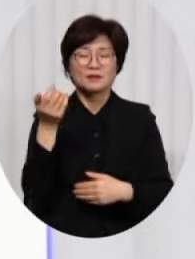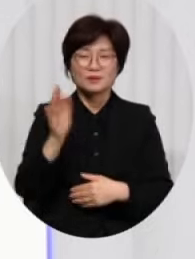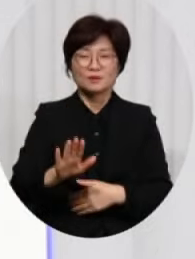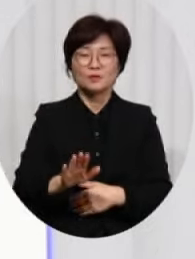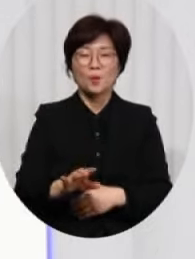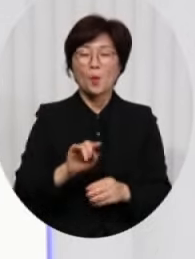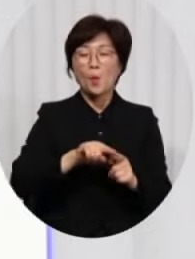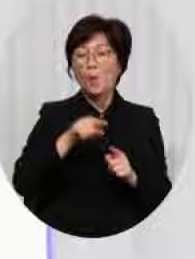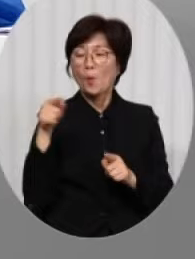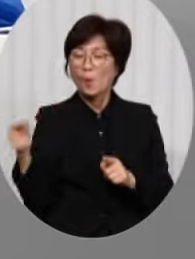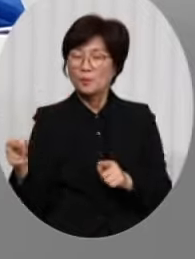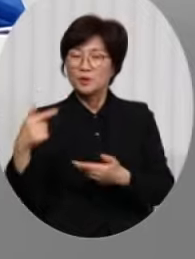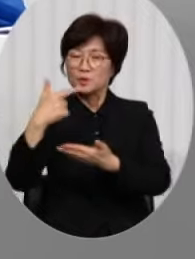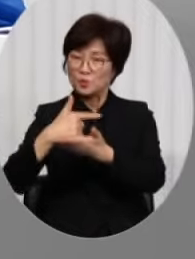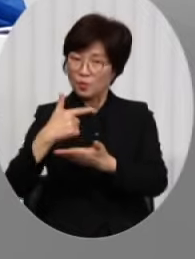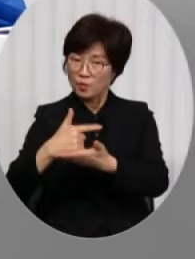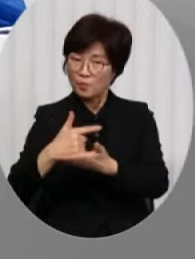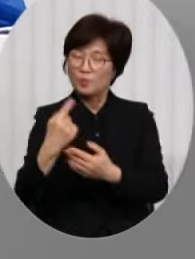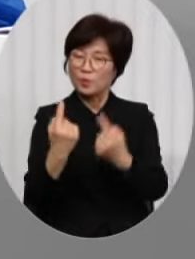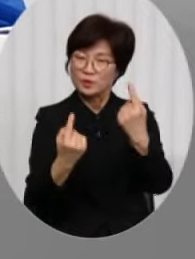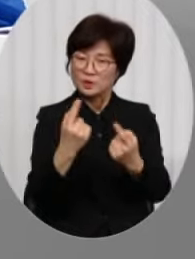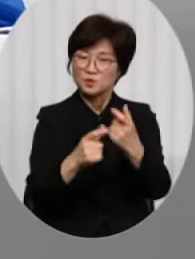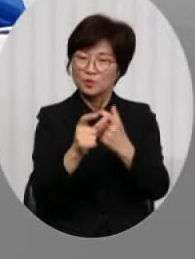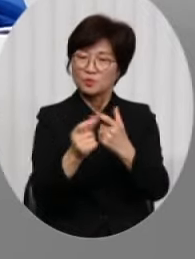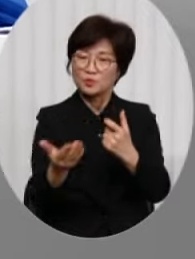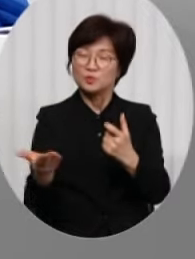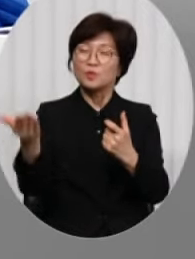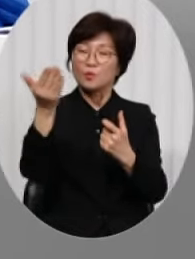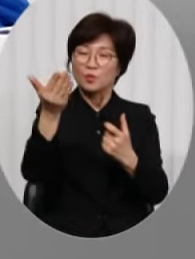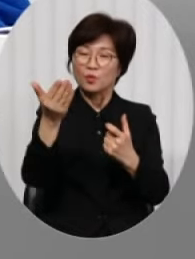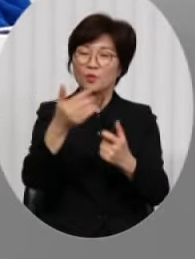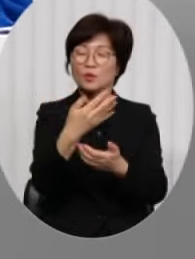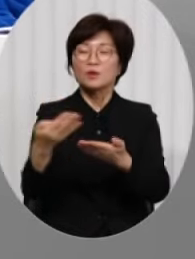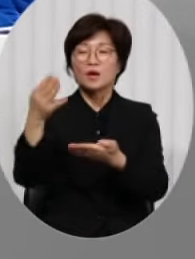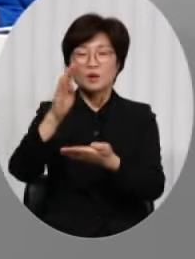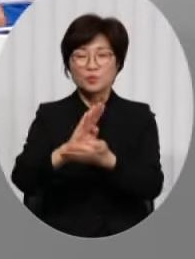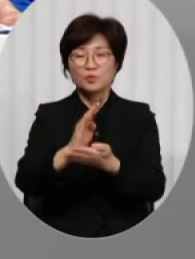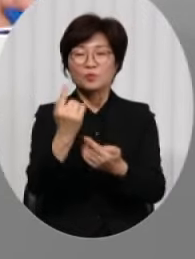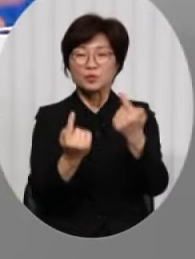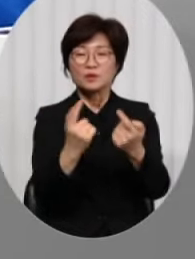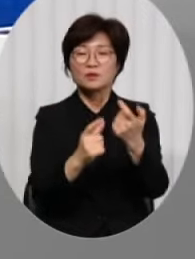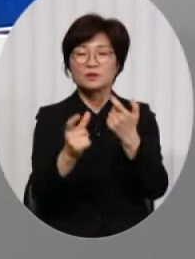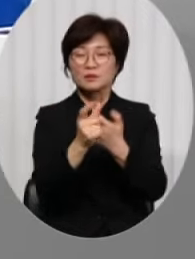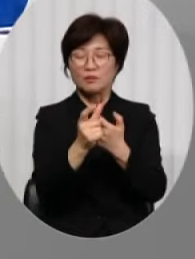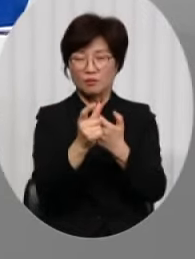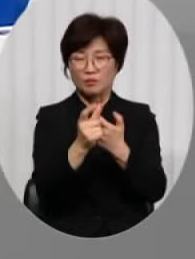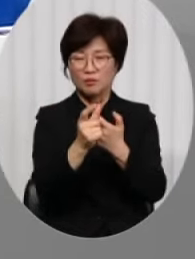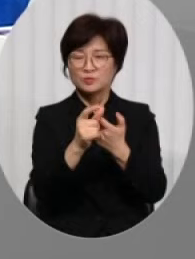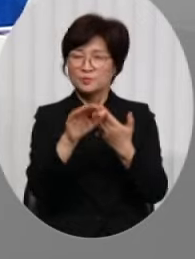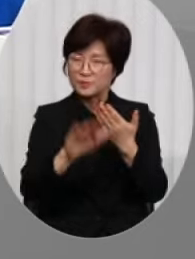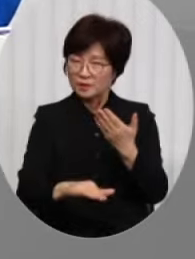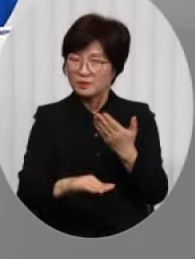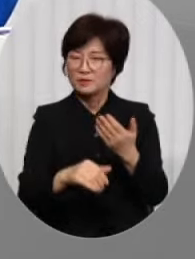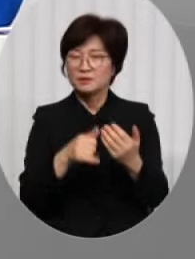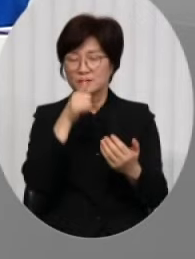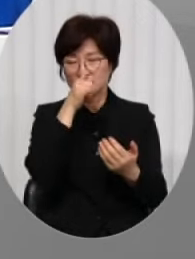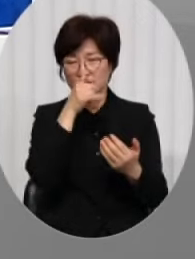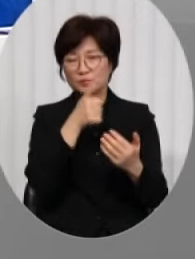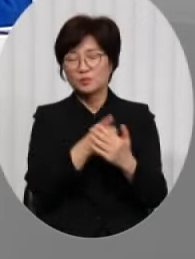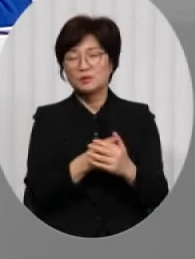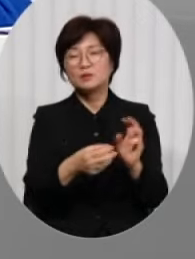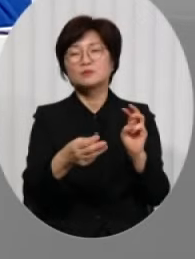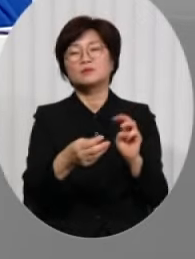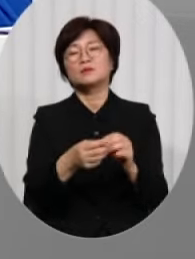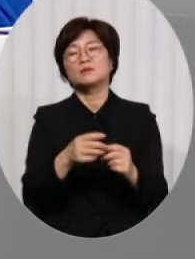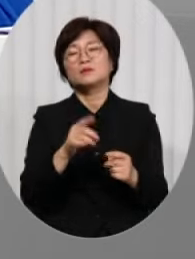옆인 노원구보다는 재정자립도가 높고 또 강북보다는 재정 규모도 크면서도 재정자립도도 낮습니다. 오히려 저는 이럴 때이 말씀을